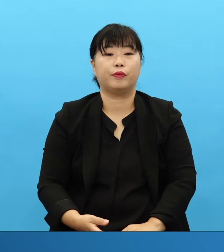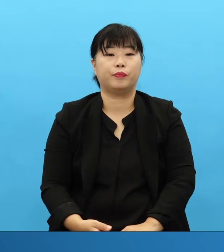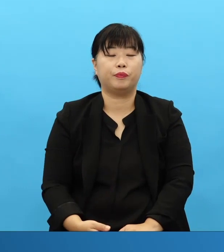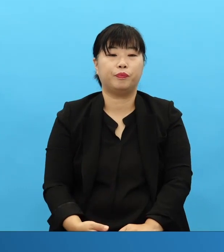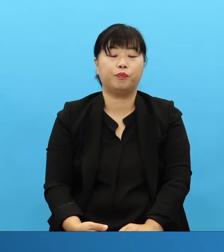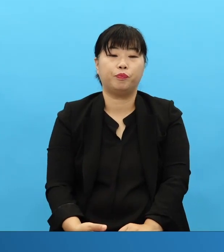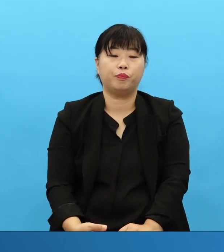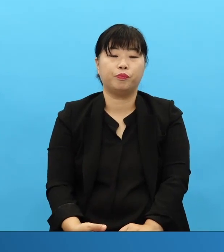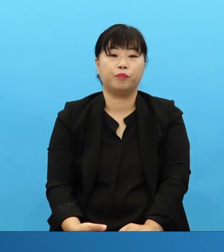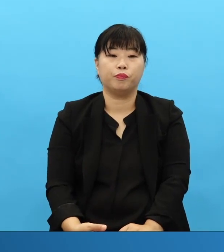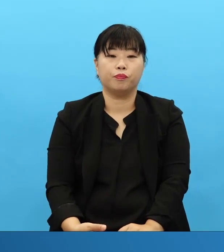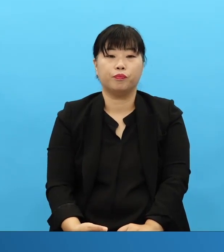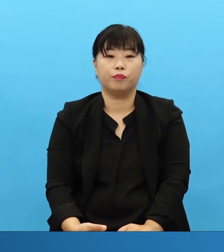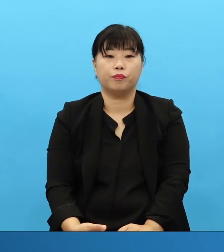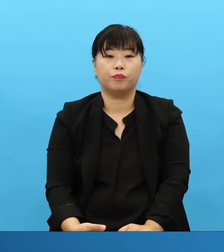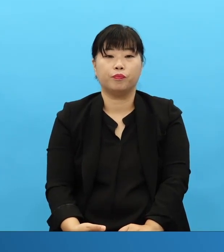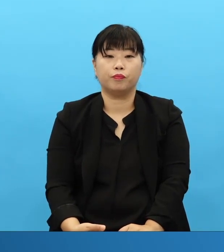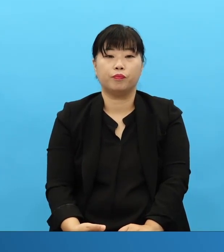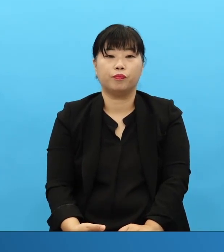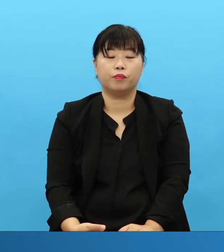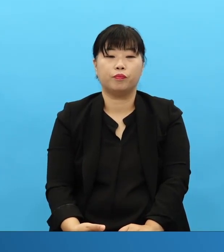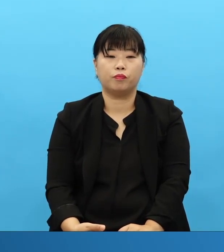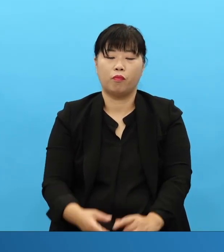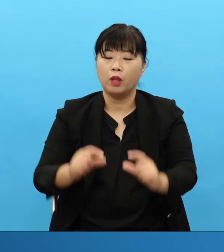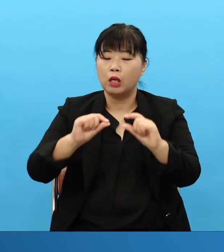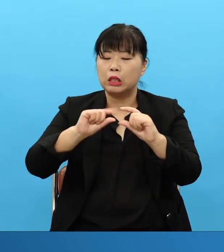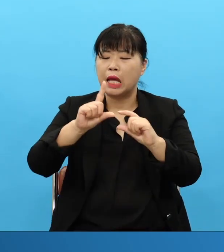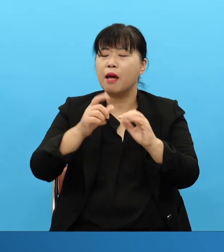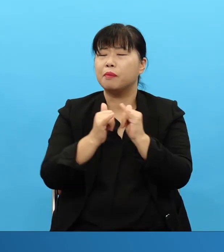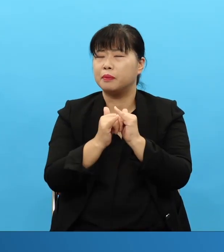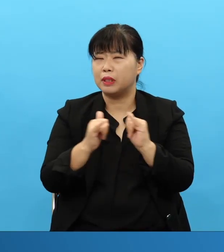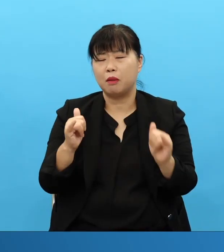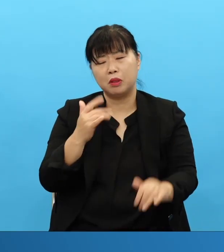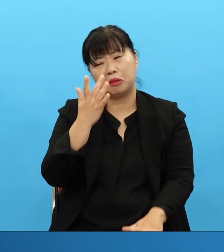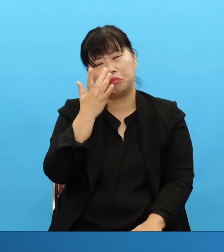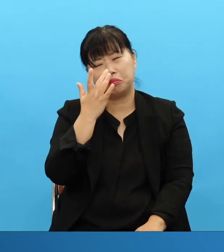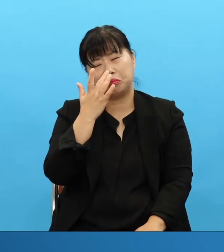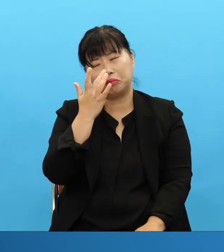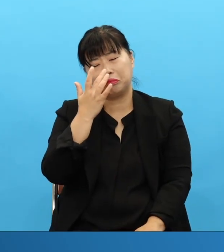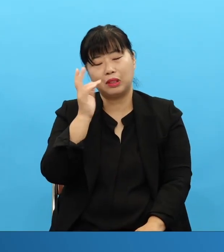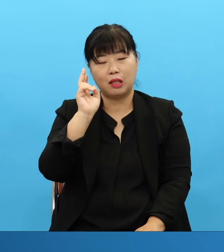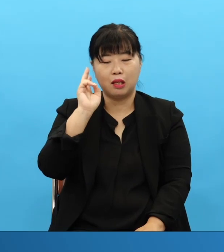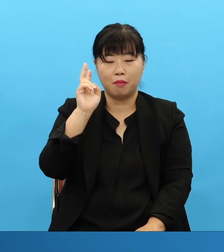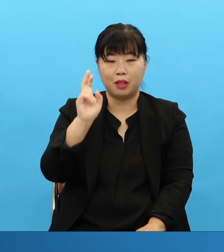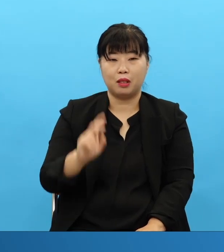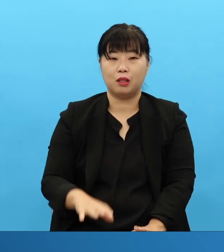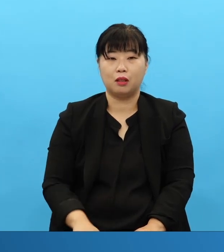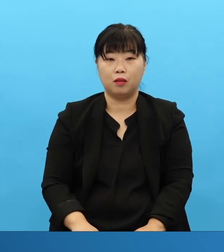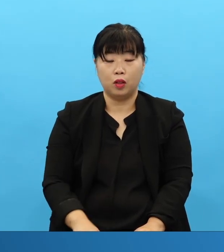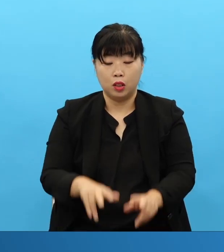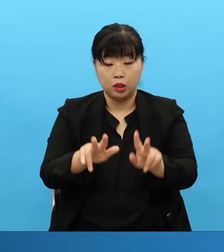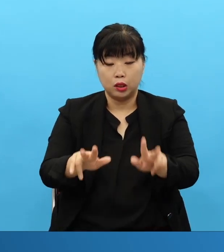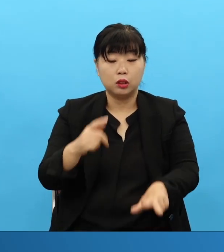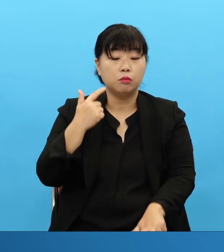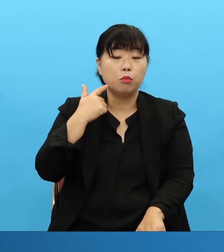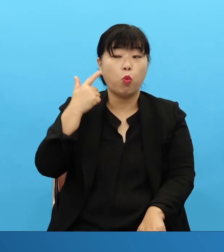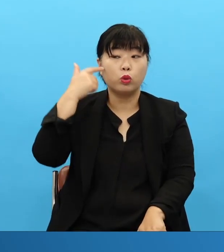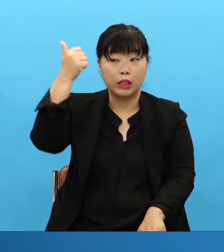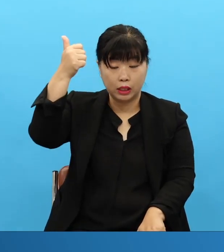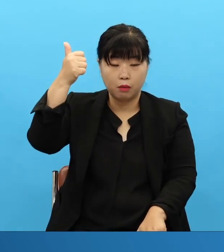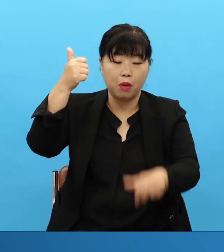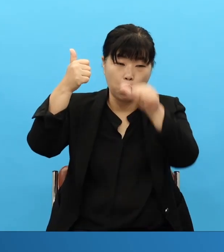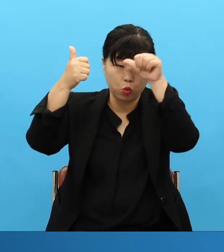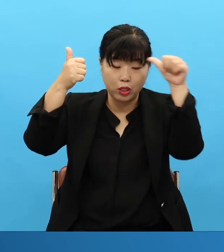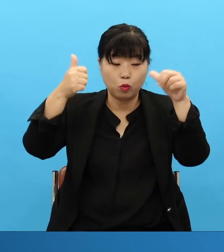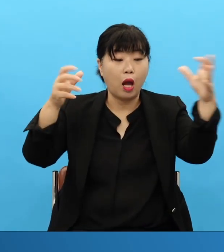많은 분들이 이 감각을 모르고 있는데요. 지금 우리 목사님들하고 우리가 지금 모임하고 있잖아요. 이게 지금 세계를 뒤흔드는